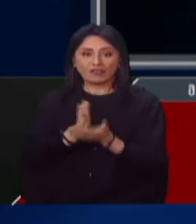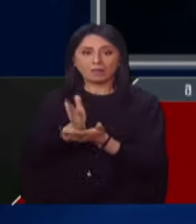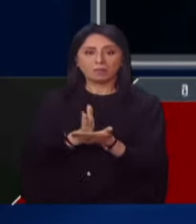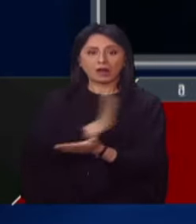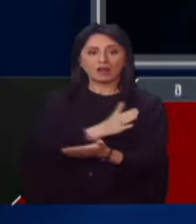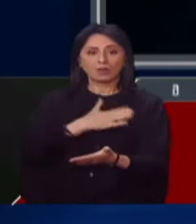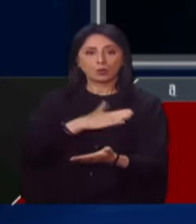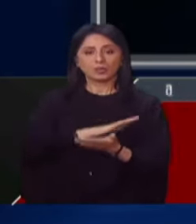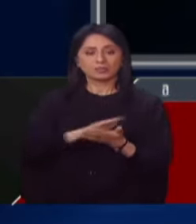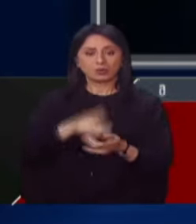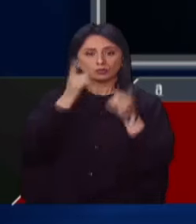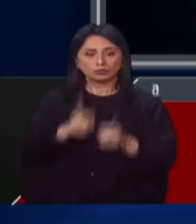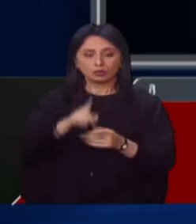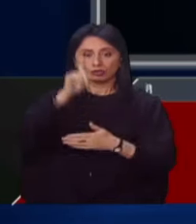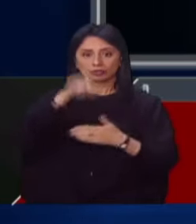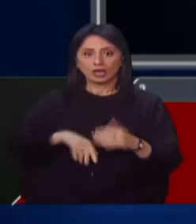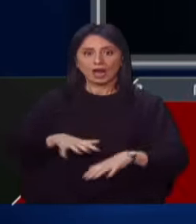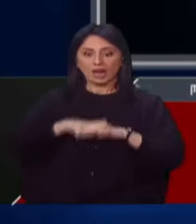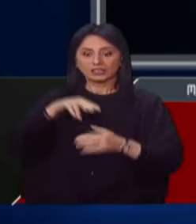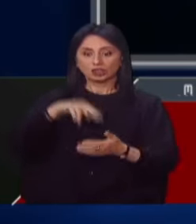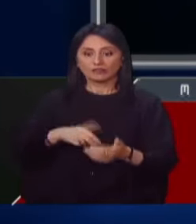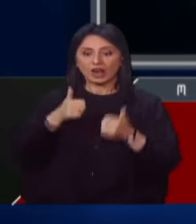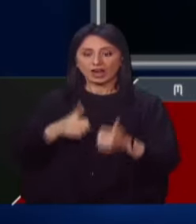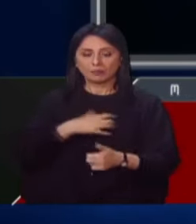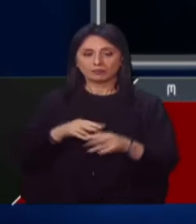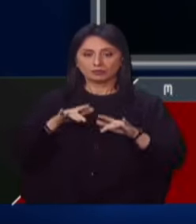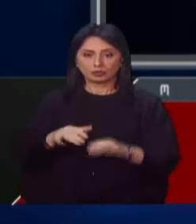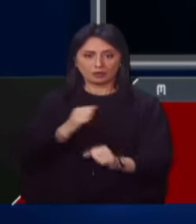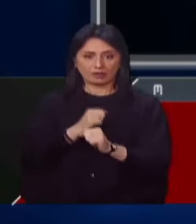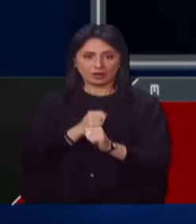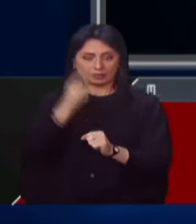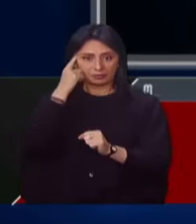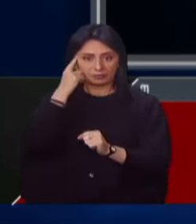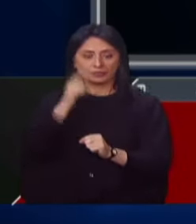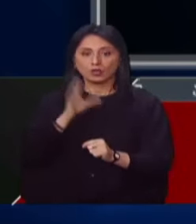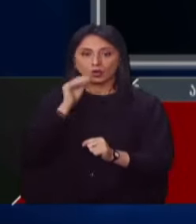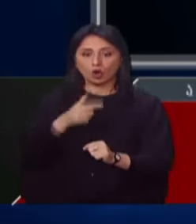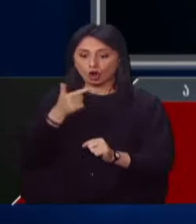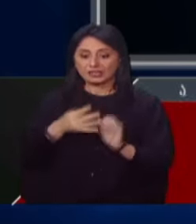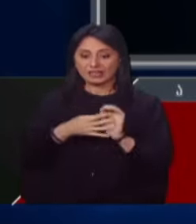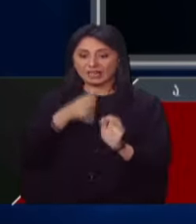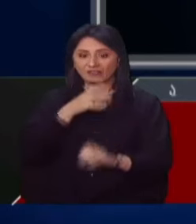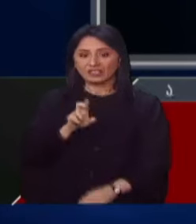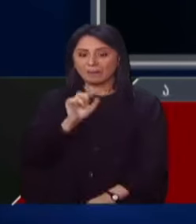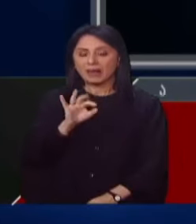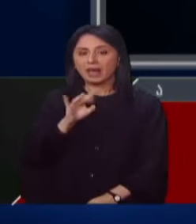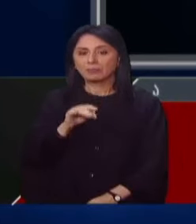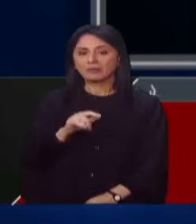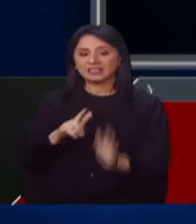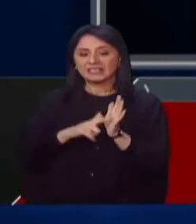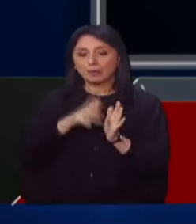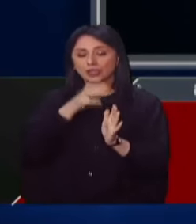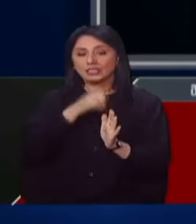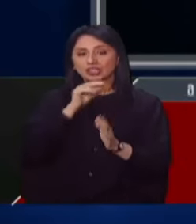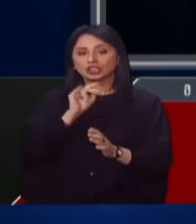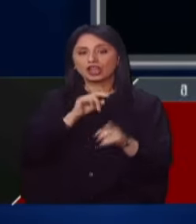გულწრფელი ახალგაზრდებიც, რომლებსაც სჯერათ, რომ აქციებზე დგომით კარგ და მნიშვნელოვან საქმეს აკეთებენ. როდესაც 29 წლის გიგლა ბერბიჭაშვილმა 70